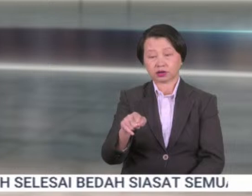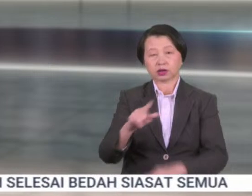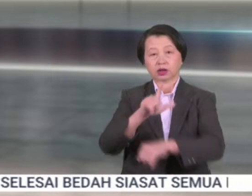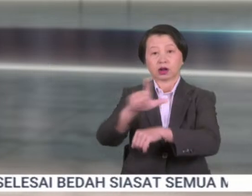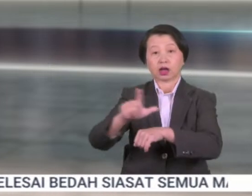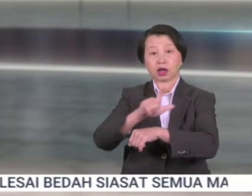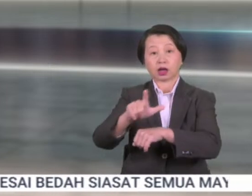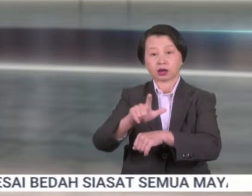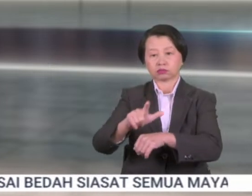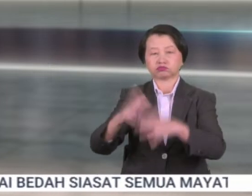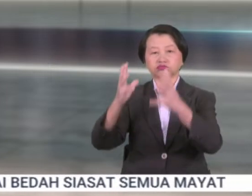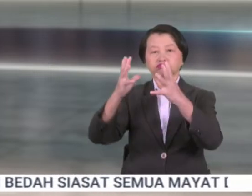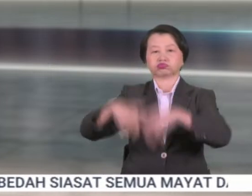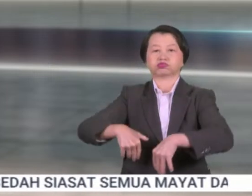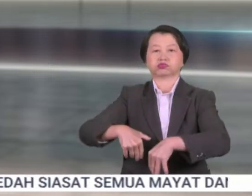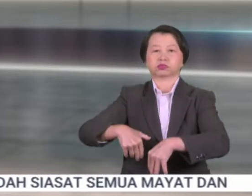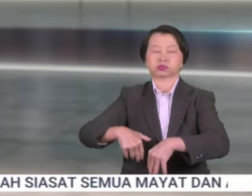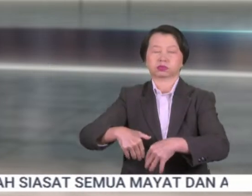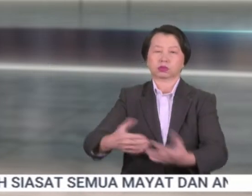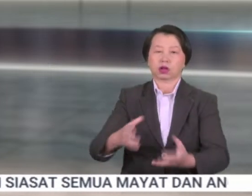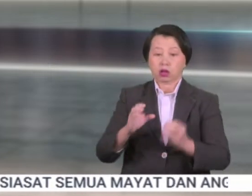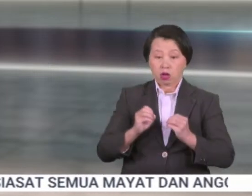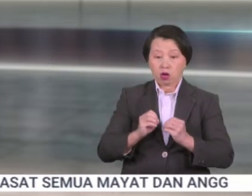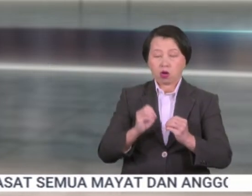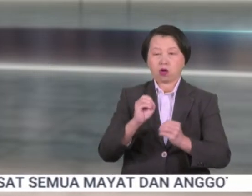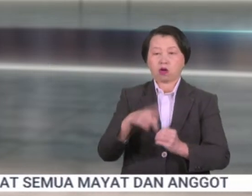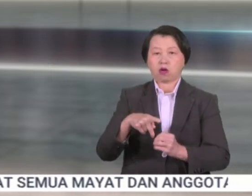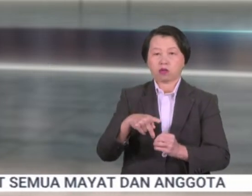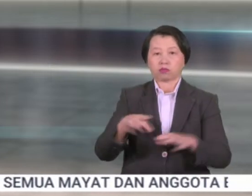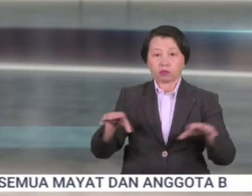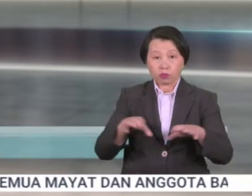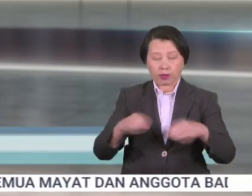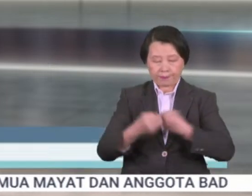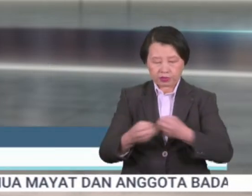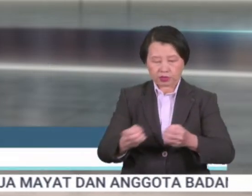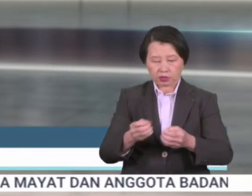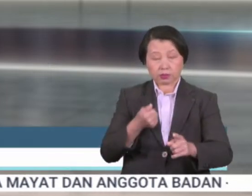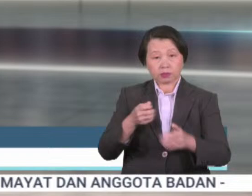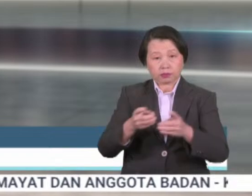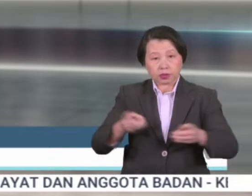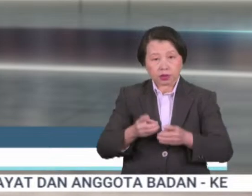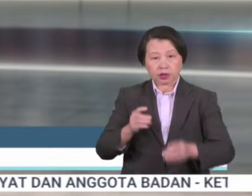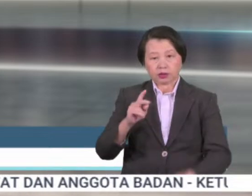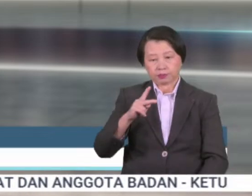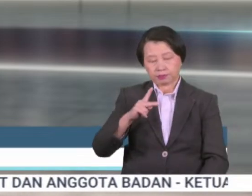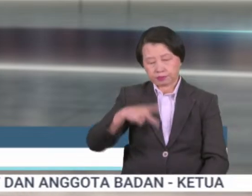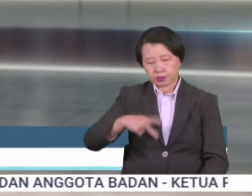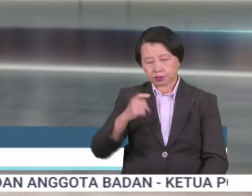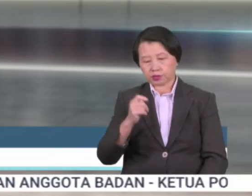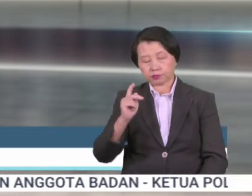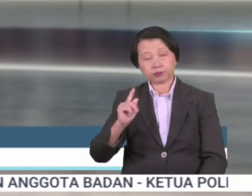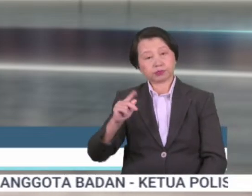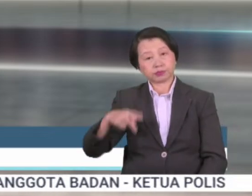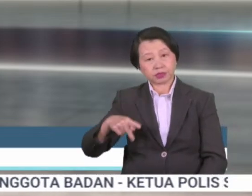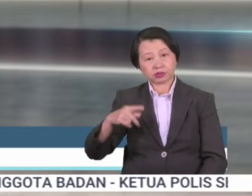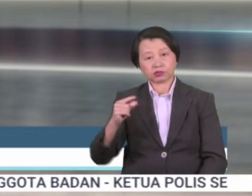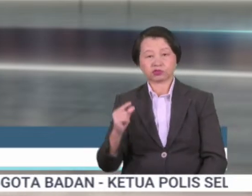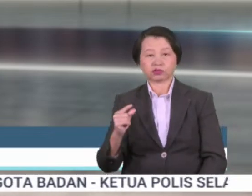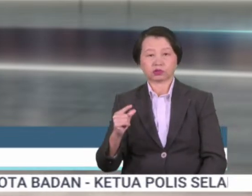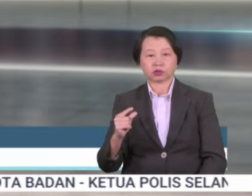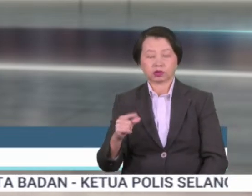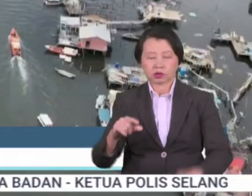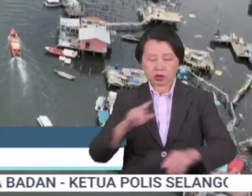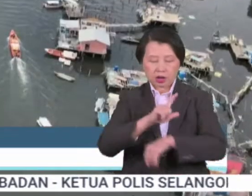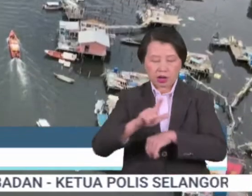Labuan dirobohkan obsoh itu dilaksana pejabat pengarah tanah dan galian pptg Labuan